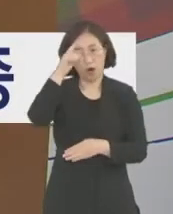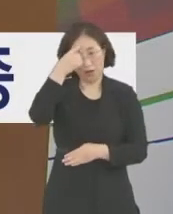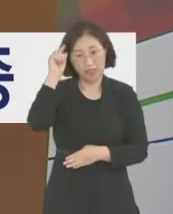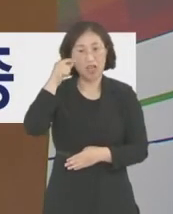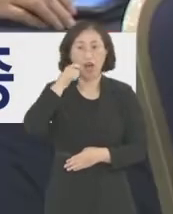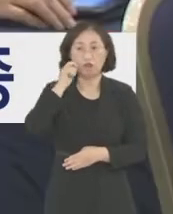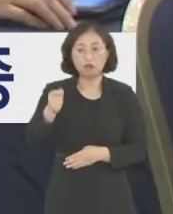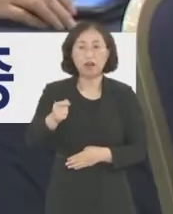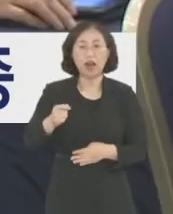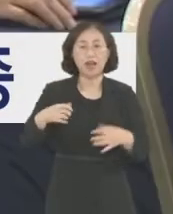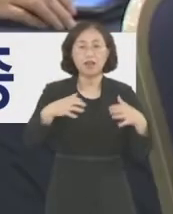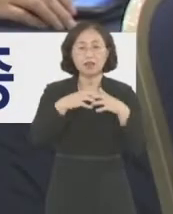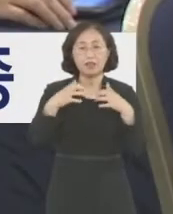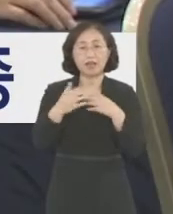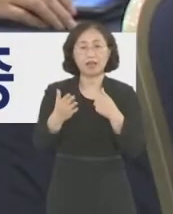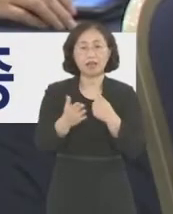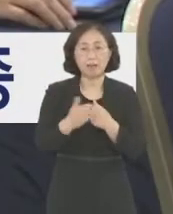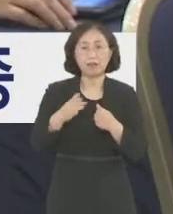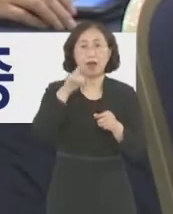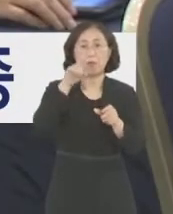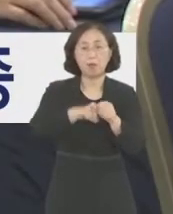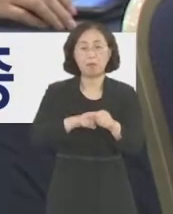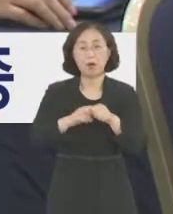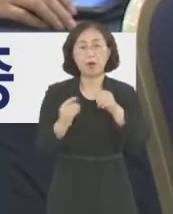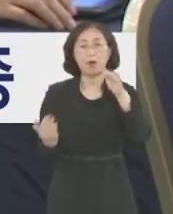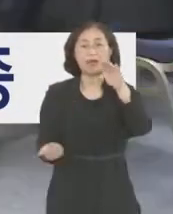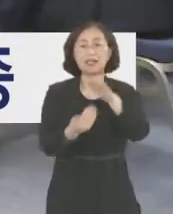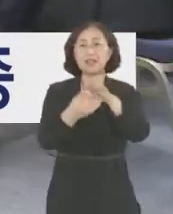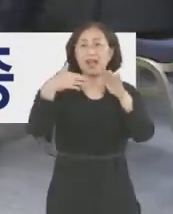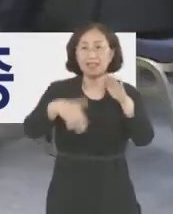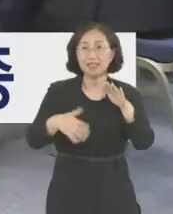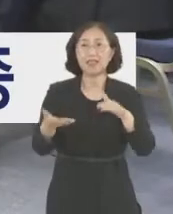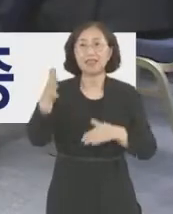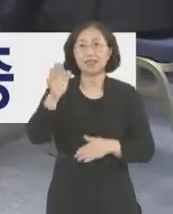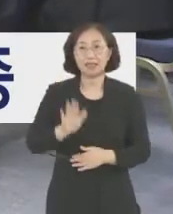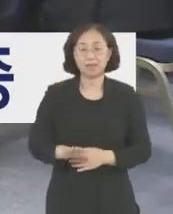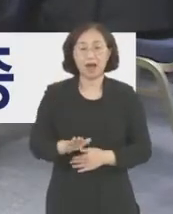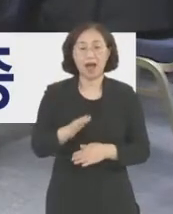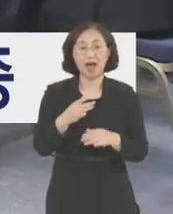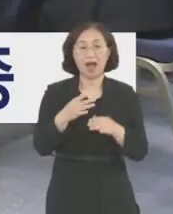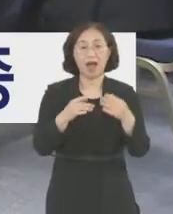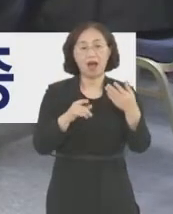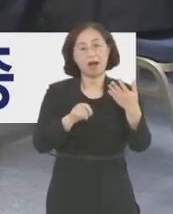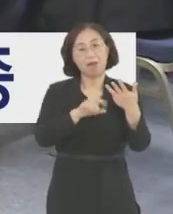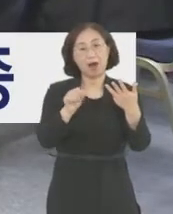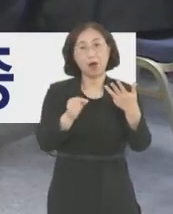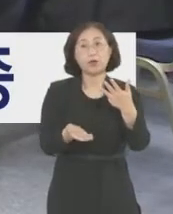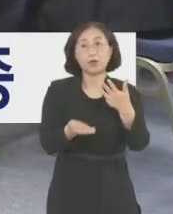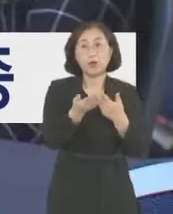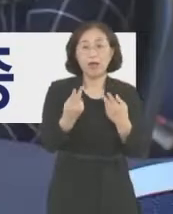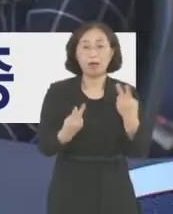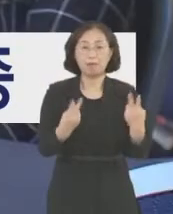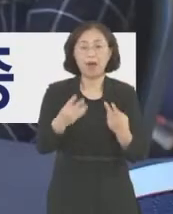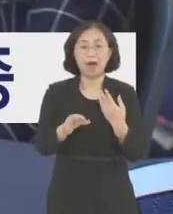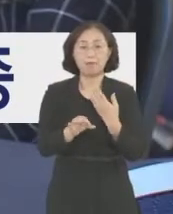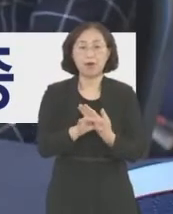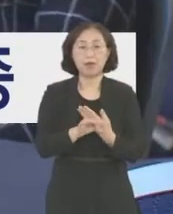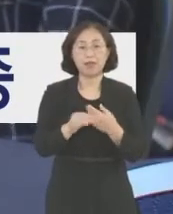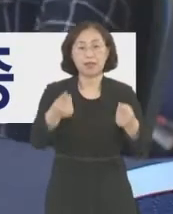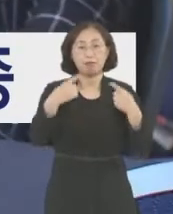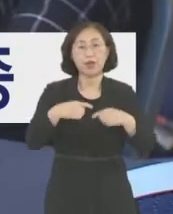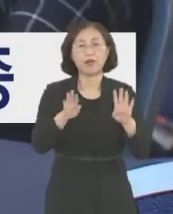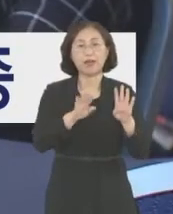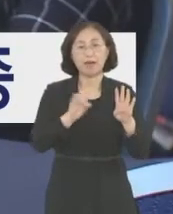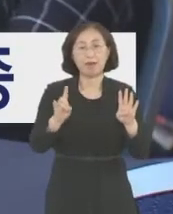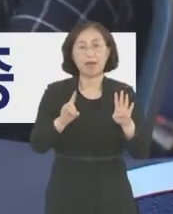목표한 천개도시에는 눈밑이지만 33개국 예순계도시만 등록했던 지난달 초에 비하면 참가국은 4배